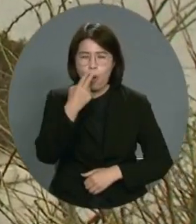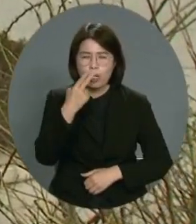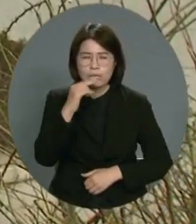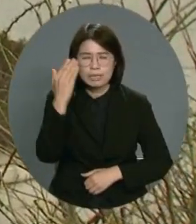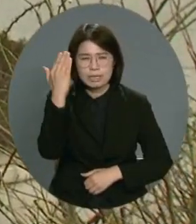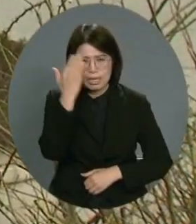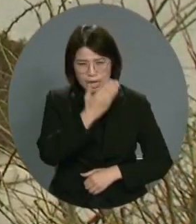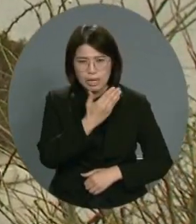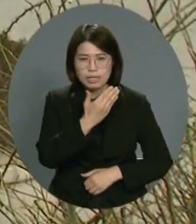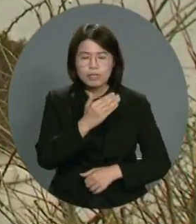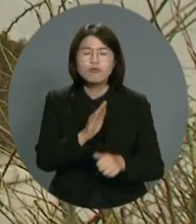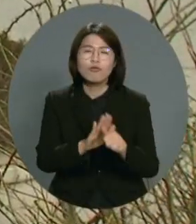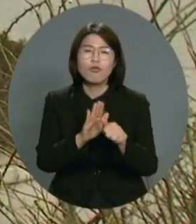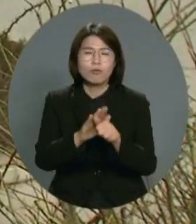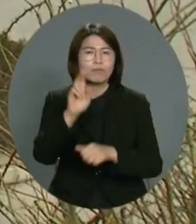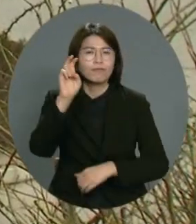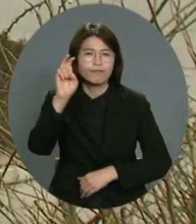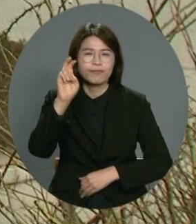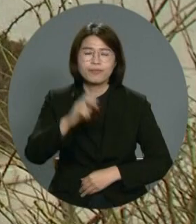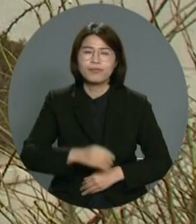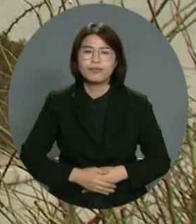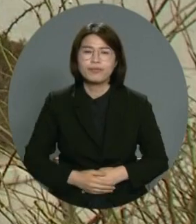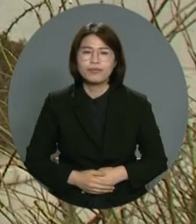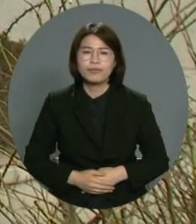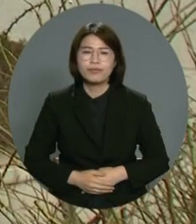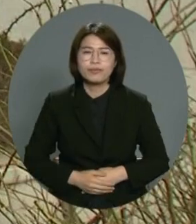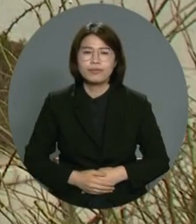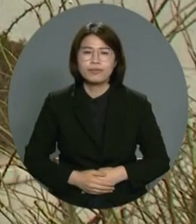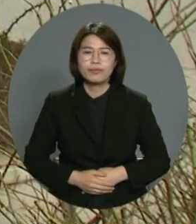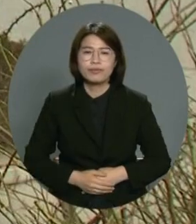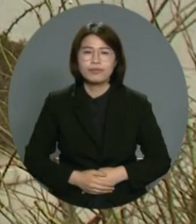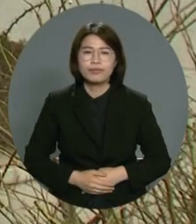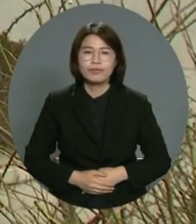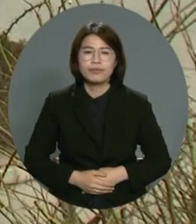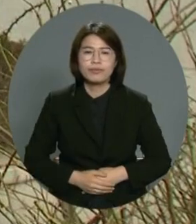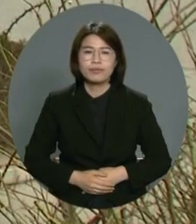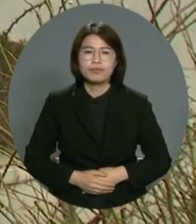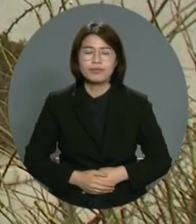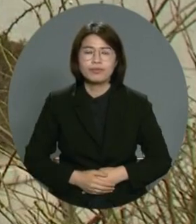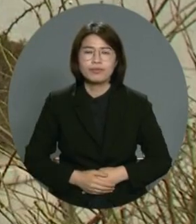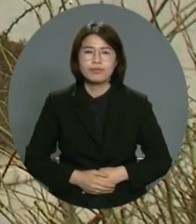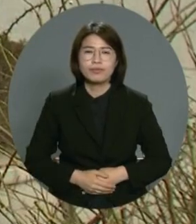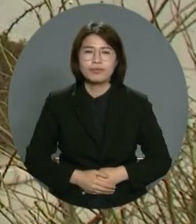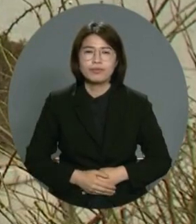개선에도 큰 도움이 될 것으로 예상됩니다. MBC 뉴스 이규설입니다.